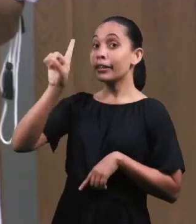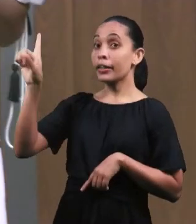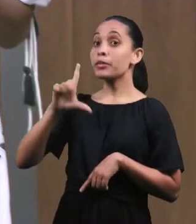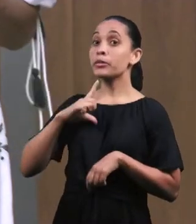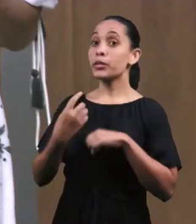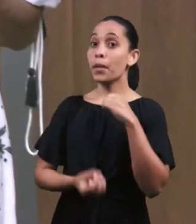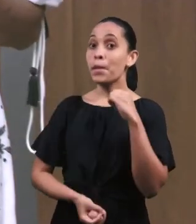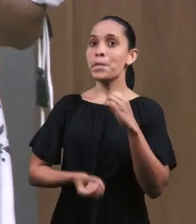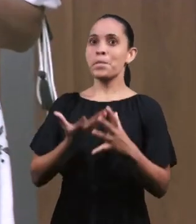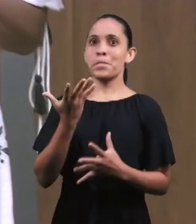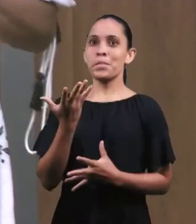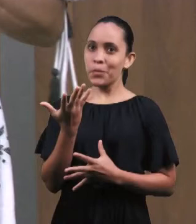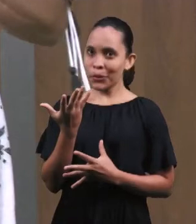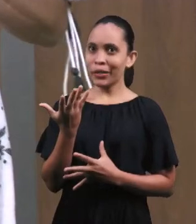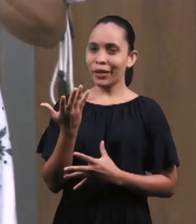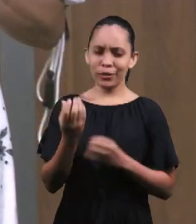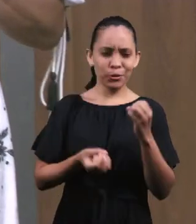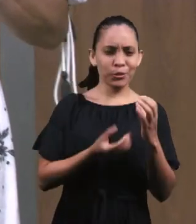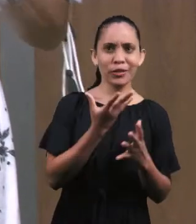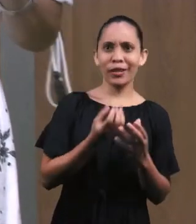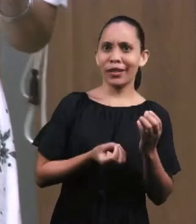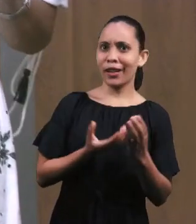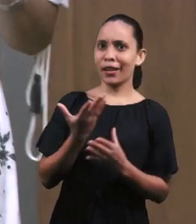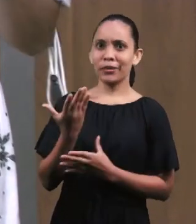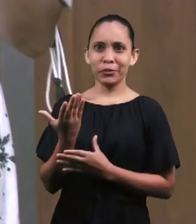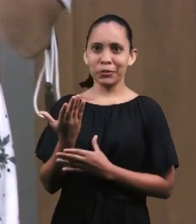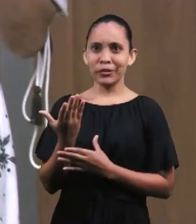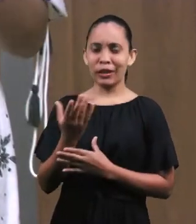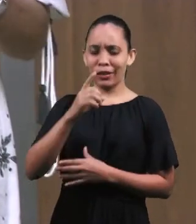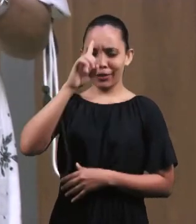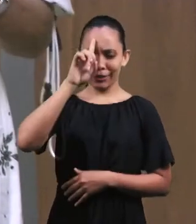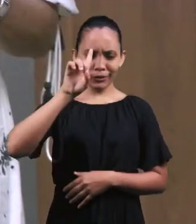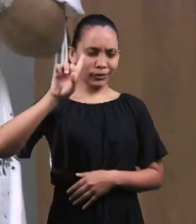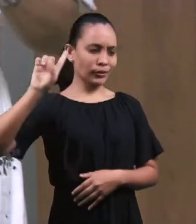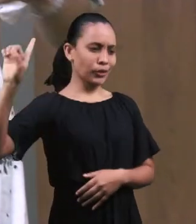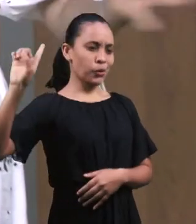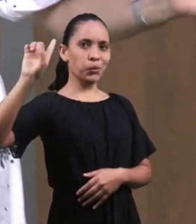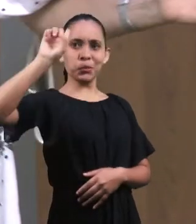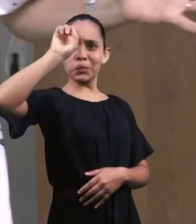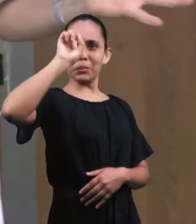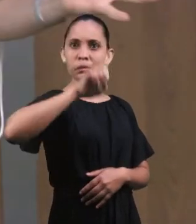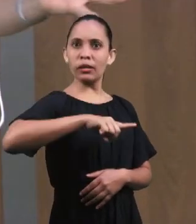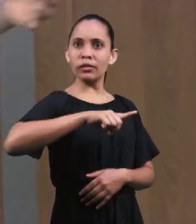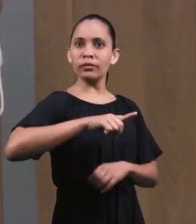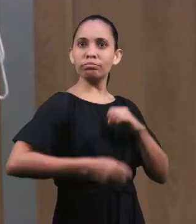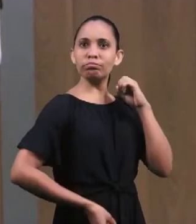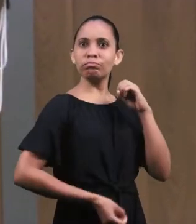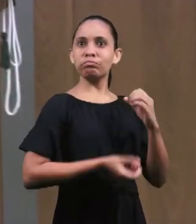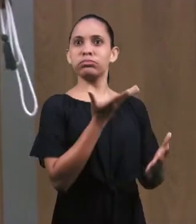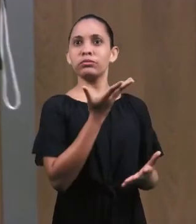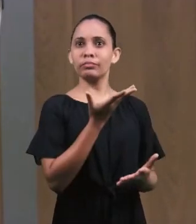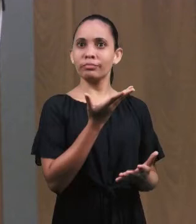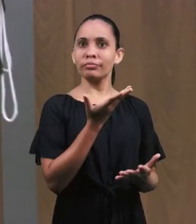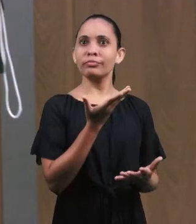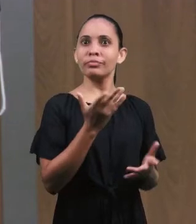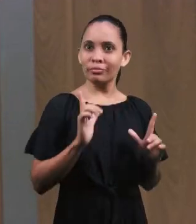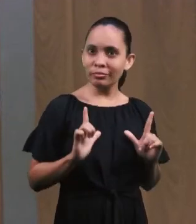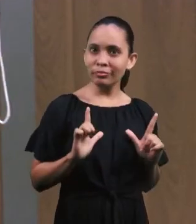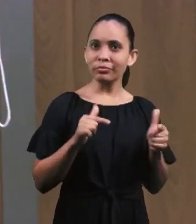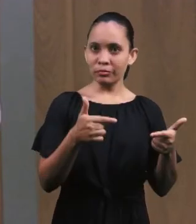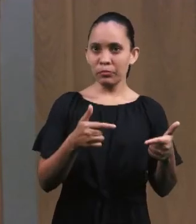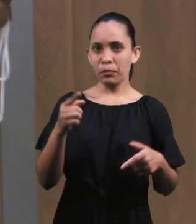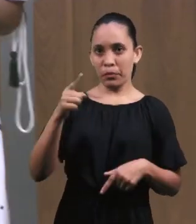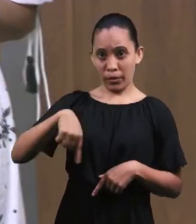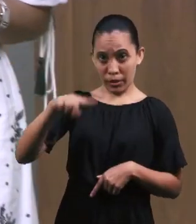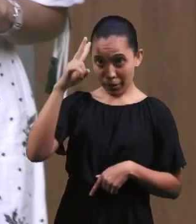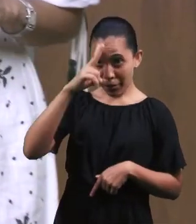faire les choses sans avoir besoin de faire quoi que ce soit. Dieu, il dit et les choses se passent. Vous vous rappelez de la